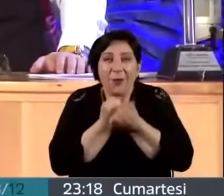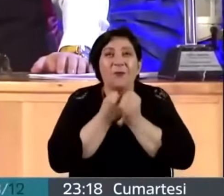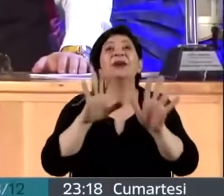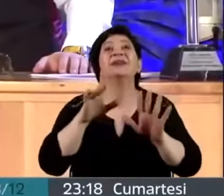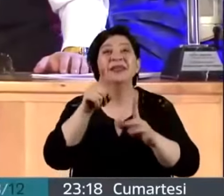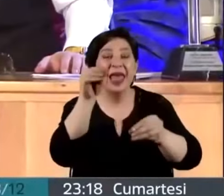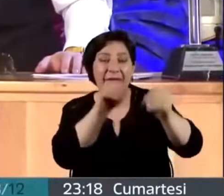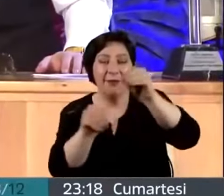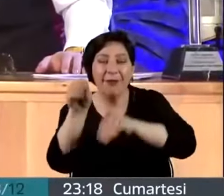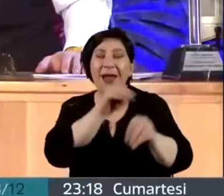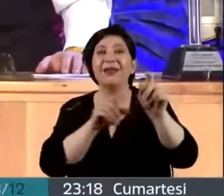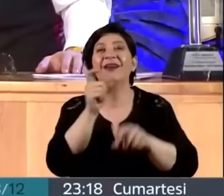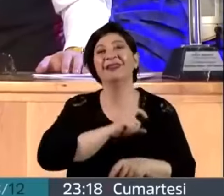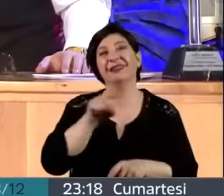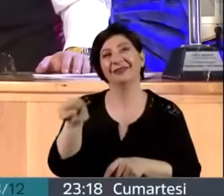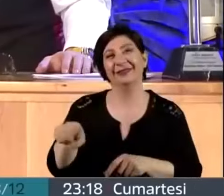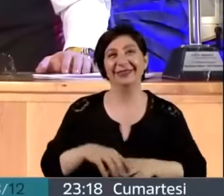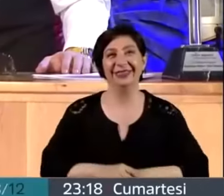İmalat hatası mı bu?